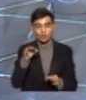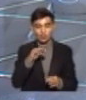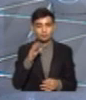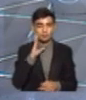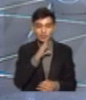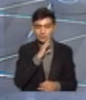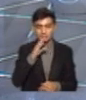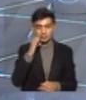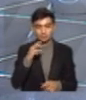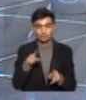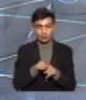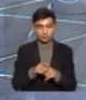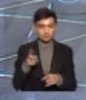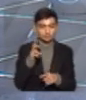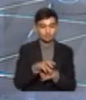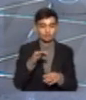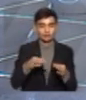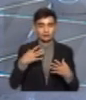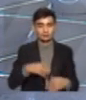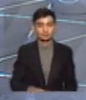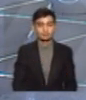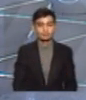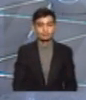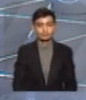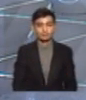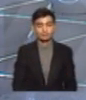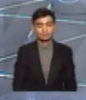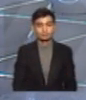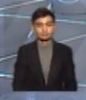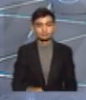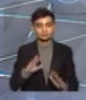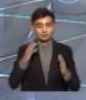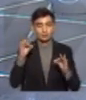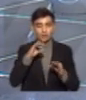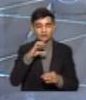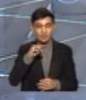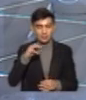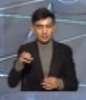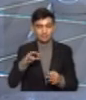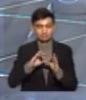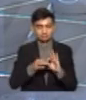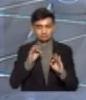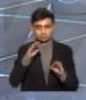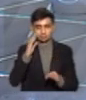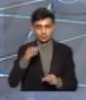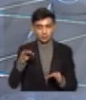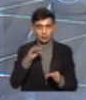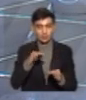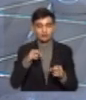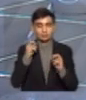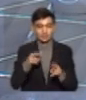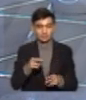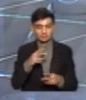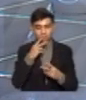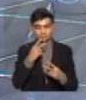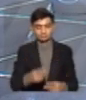аналары да сот залына кіре алмай қалды. Самал Қабышева оқиғаны қаз қалпында эксклюзив репортажында